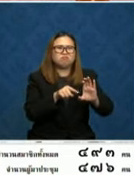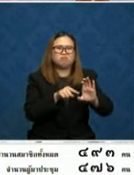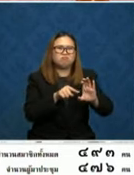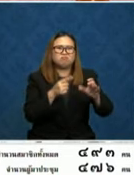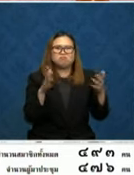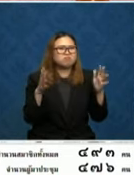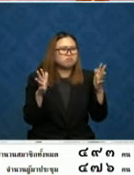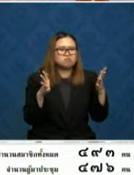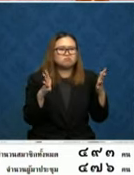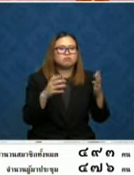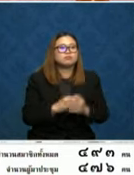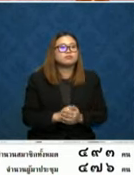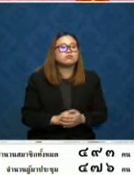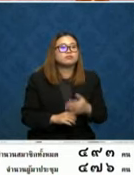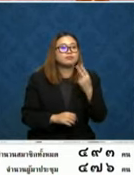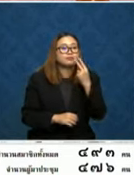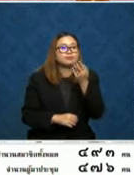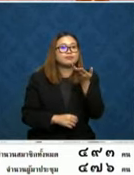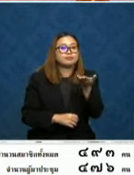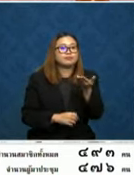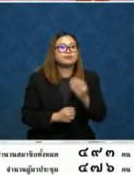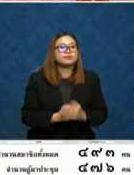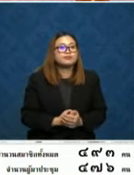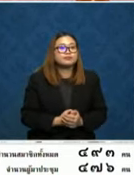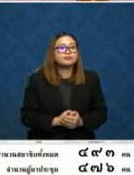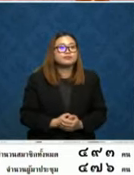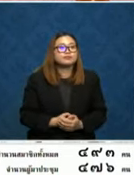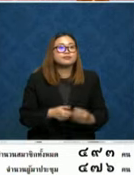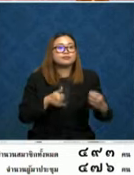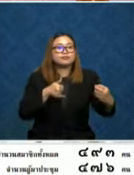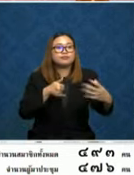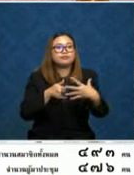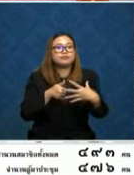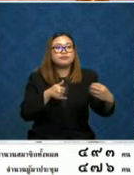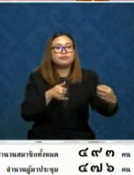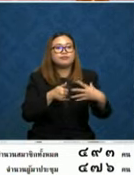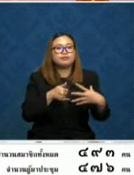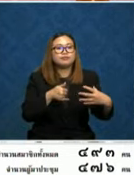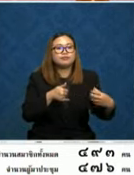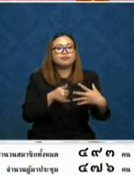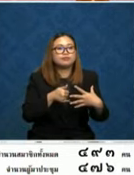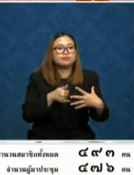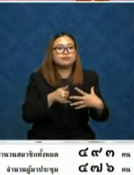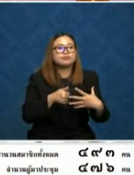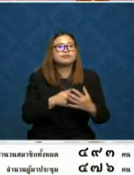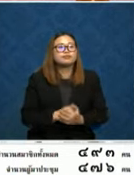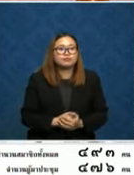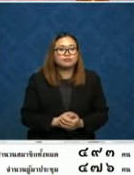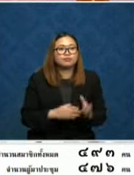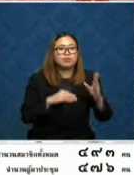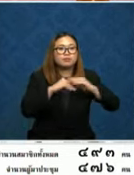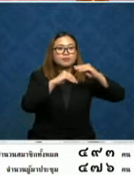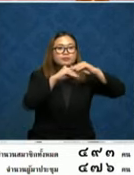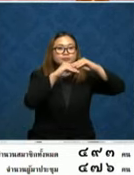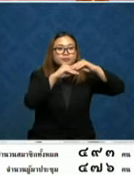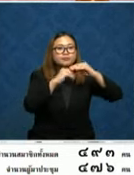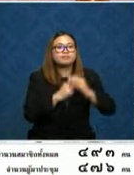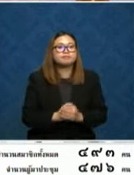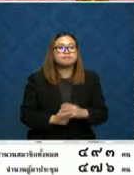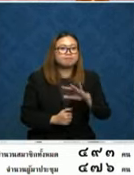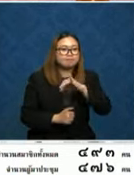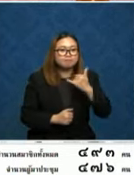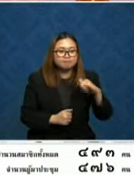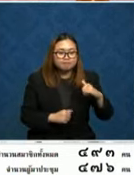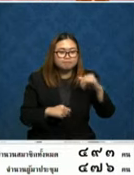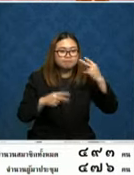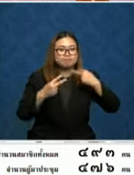ไปเลยครับอันนี้ก็จะเป็นเรื่องเครื่องเอ็กซเรย์นะครับซึ่งเราก็คาดหวังว่าถ้าเผื่อเรามีการจัดซื้อเครื่องเอ็กซเรย์เพิ่มนะครับก็อาจจะตรวจเจอได้มากขึ้น